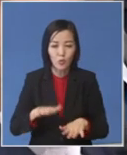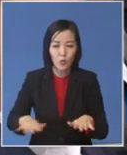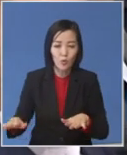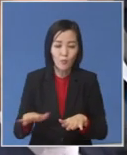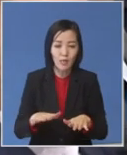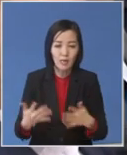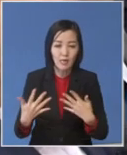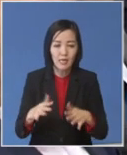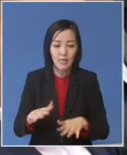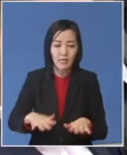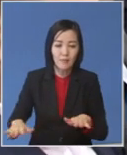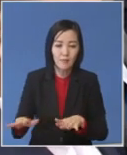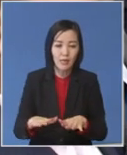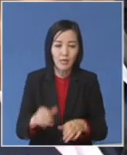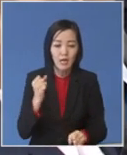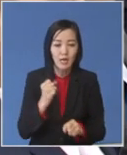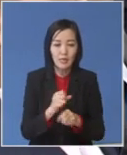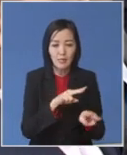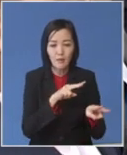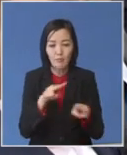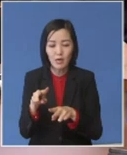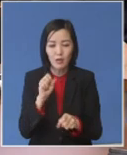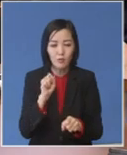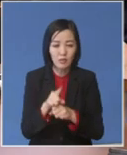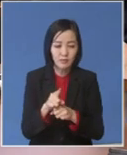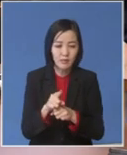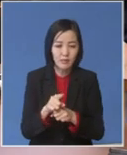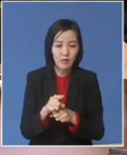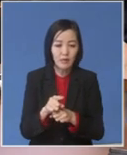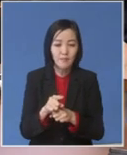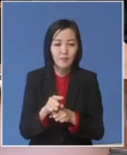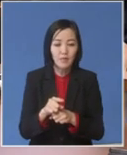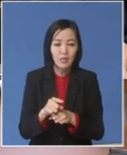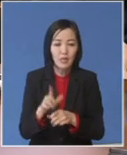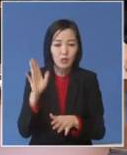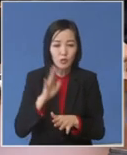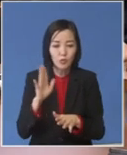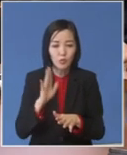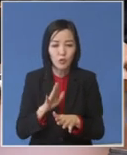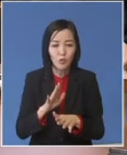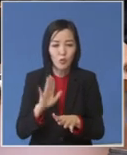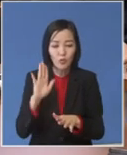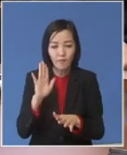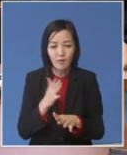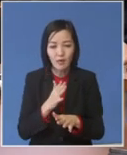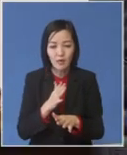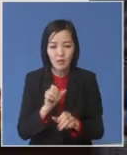елді мекендер ірге қатаң бақылауда ұстауда тапсырды. От секілді суда тілсіз жау, сақтанғанды